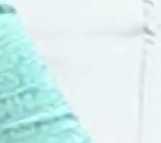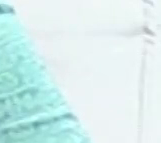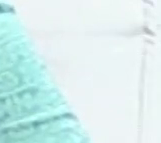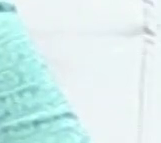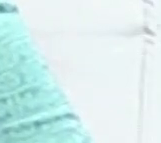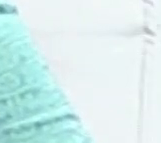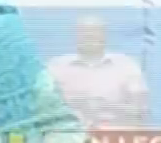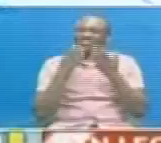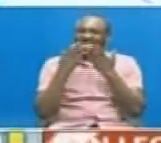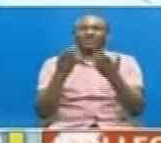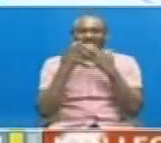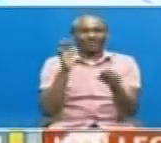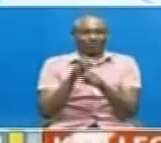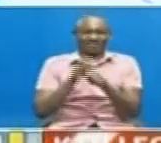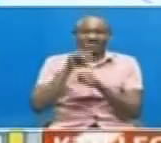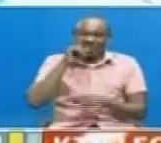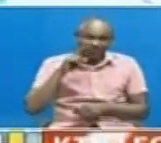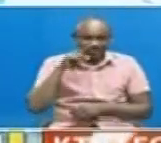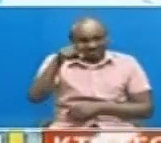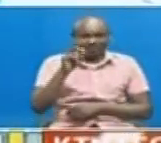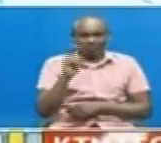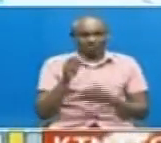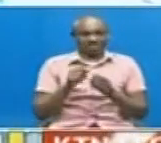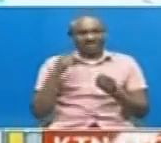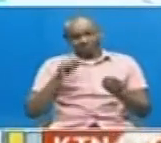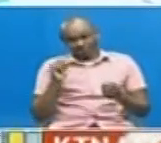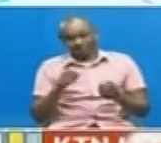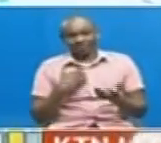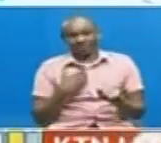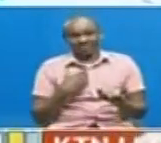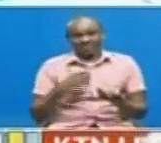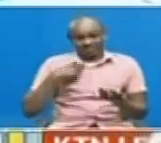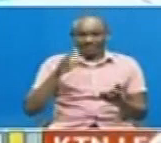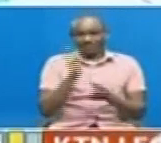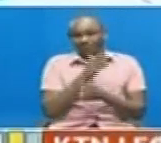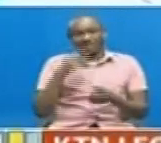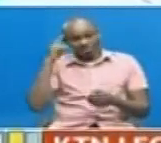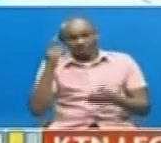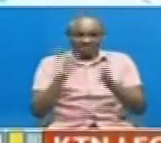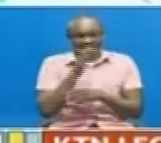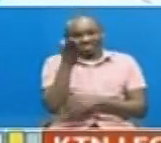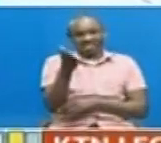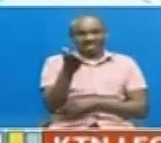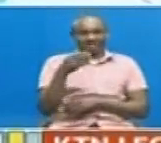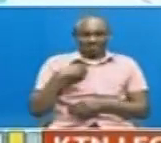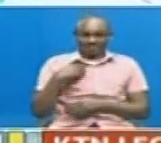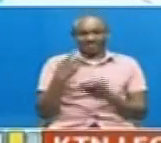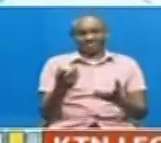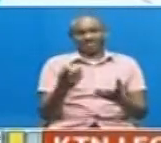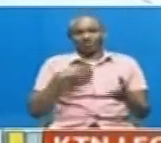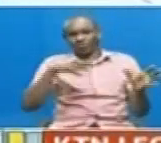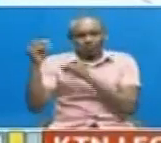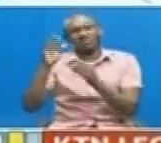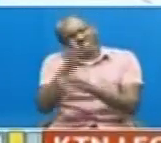Shukrani sana Lofty Matambo. Ulikuwa unatumia utatupa mistari miwili mitatu mpelea ya producer bana ndani ya studio alafu kwenda kuswaso ukatoka